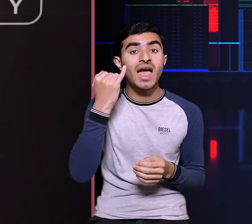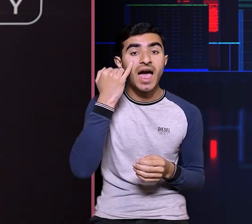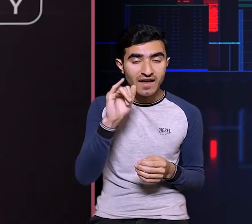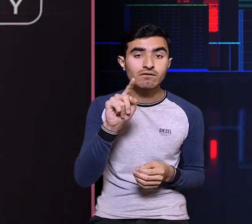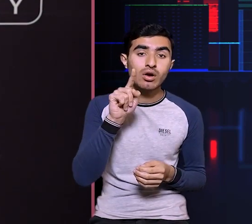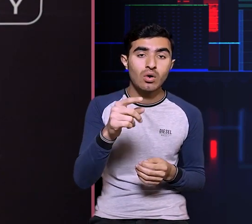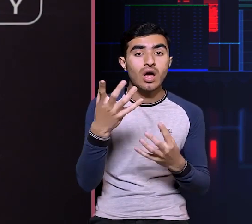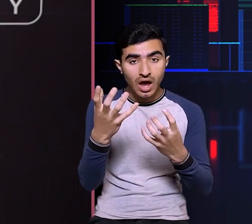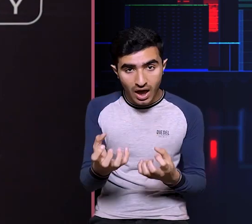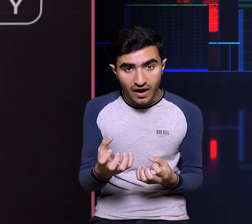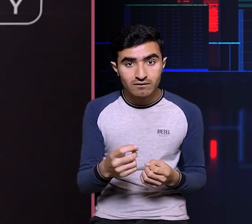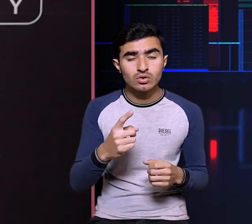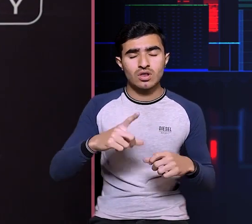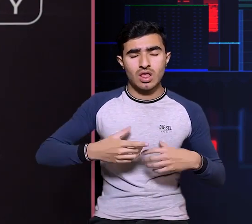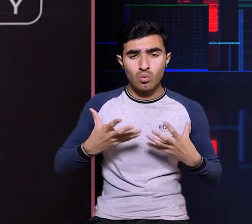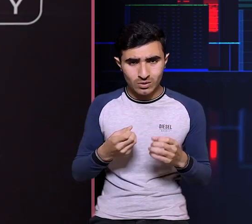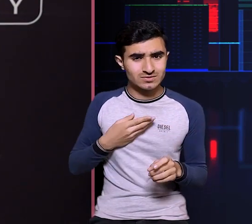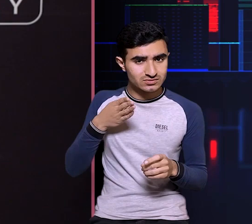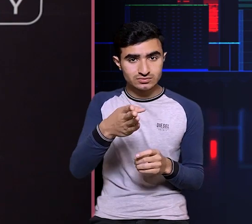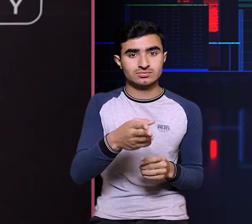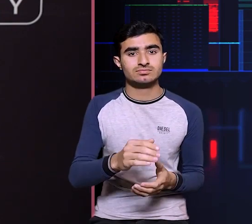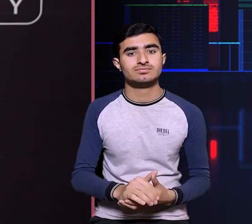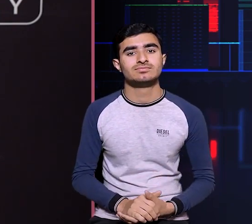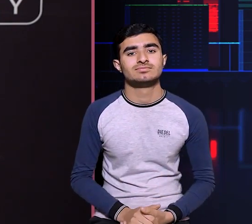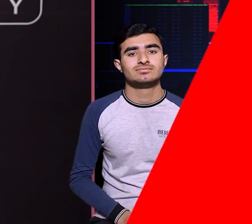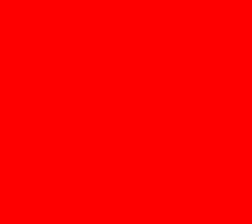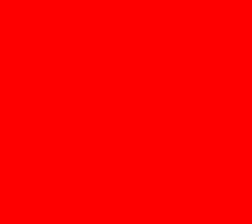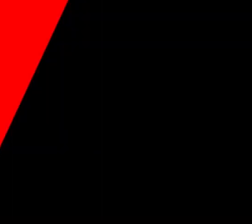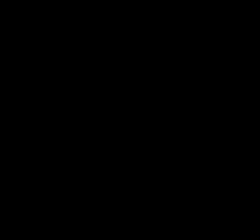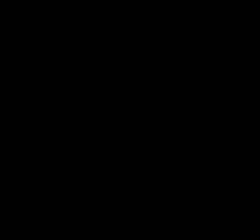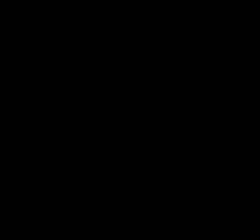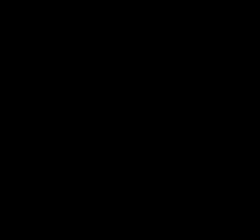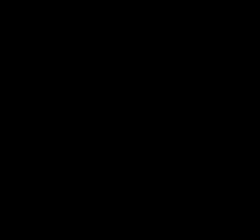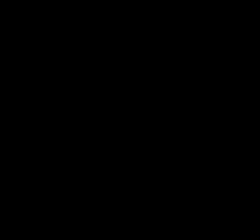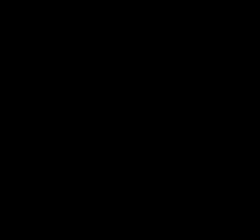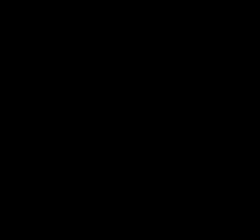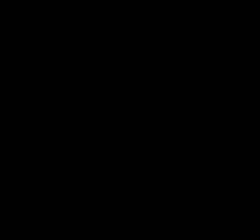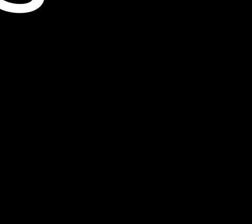चीज़ पॉसिबल है if you have the will to do it.